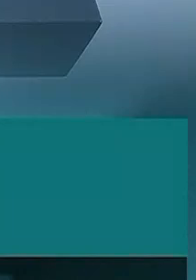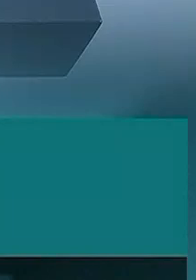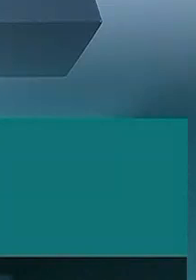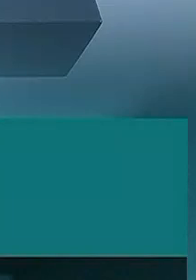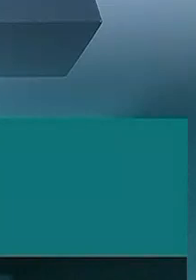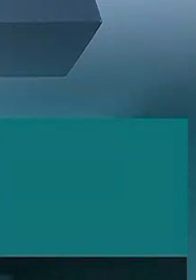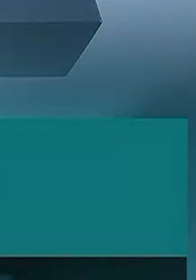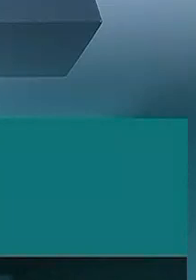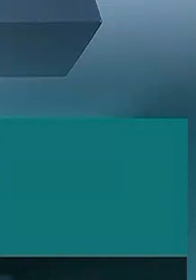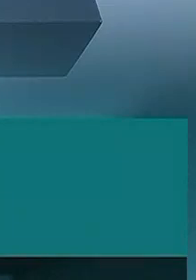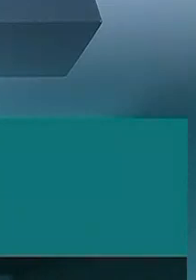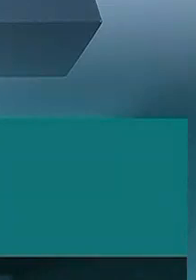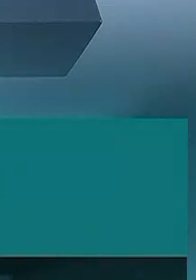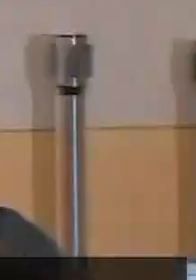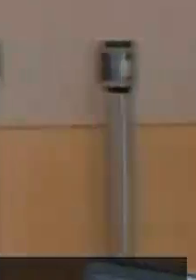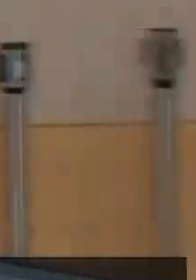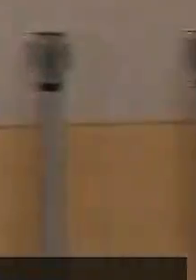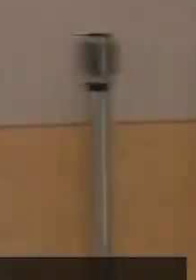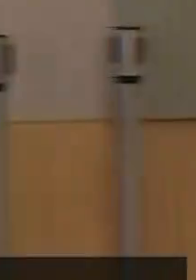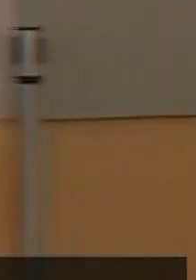한지영 기자입니다.